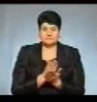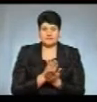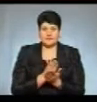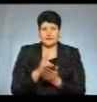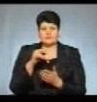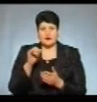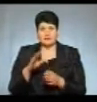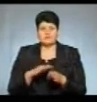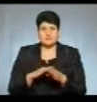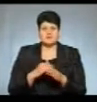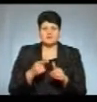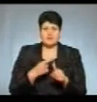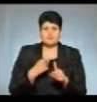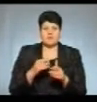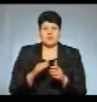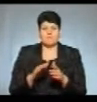там, прізвищем по батькові і